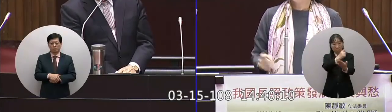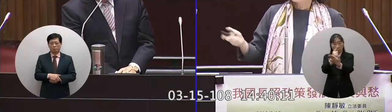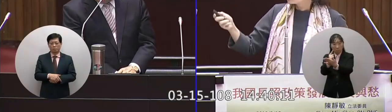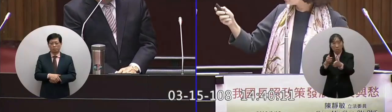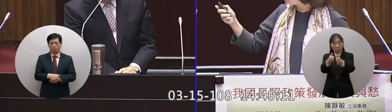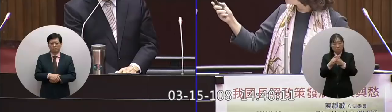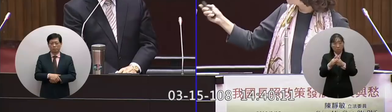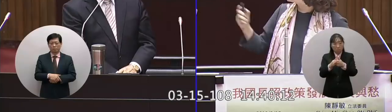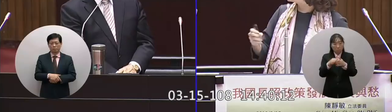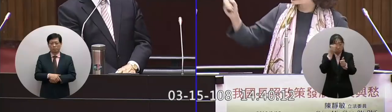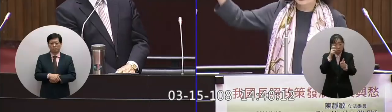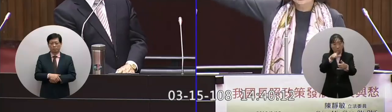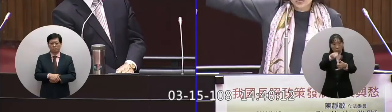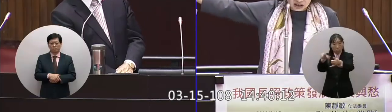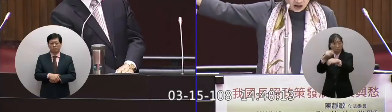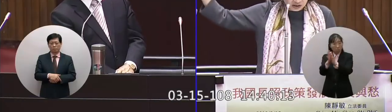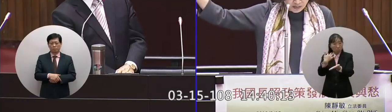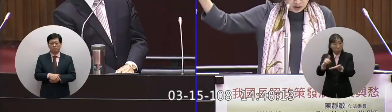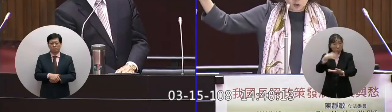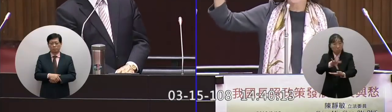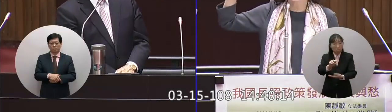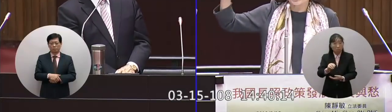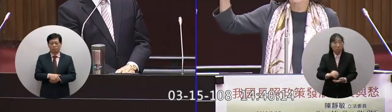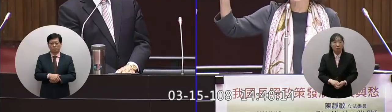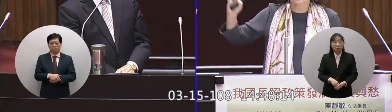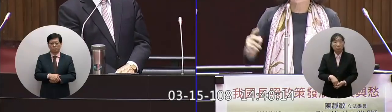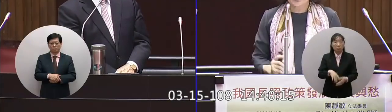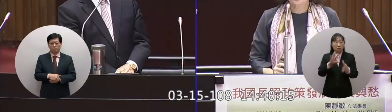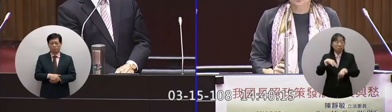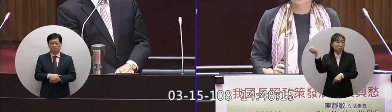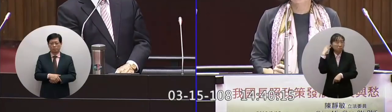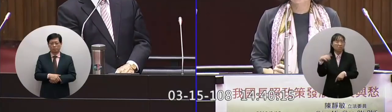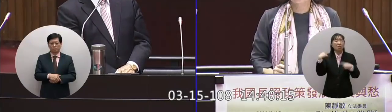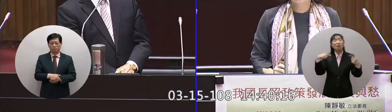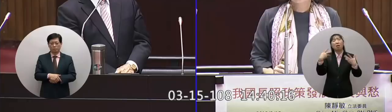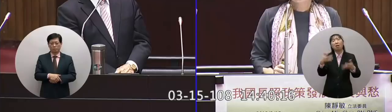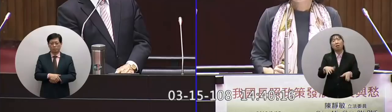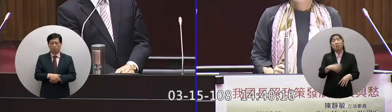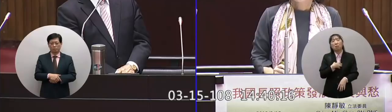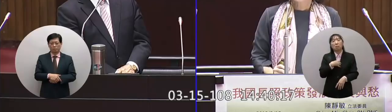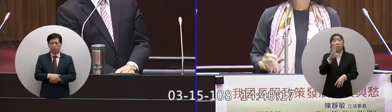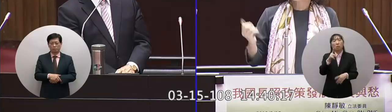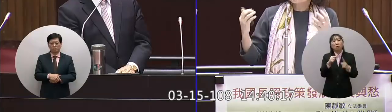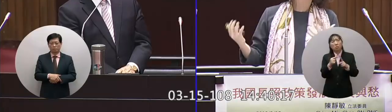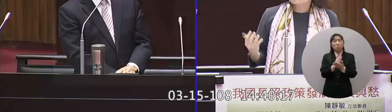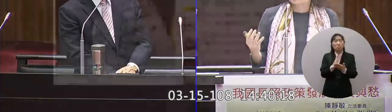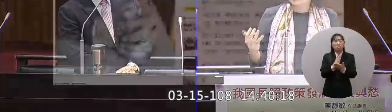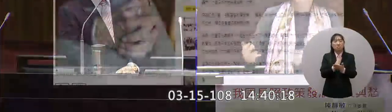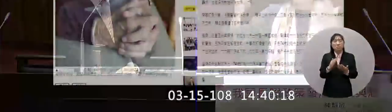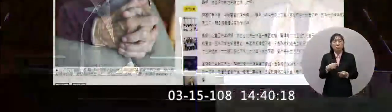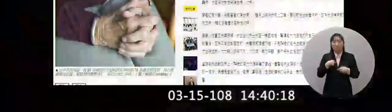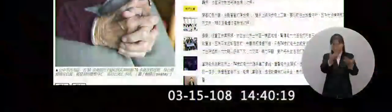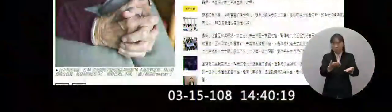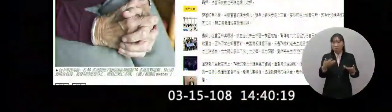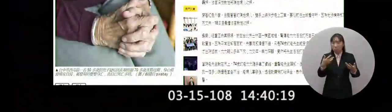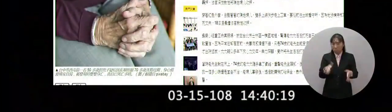象？为什么我们现在还听得到这么多的长照悲歌？我们提供了这么多，